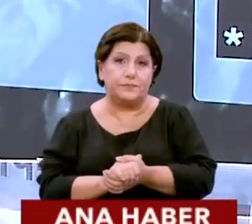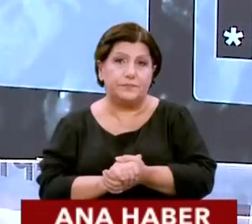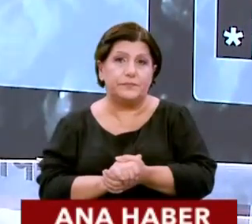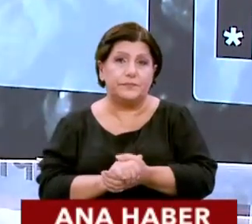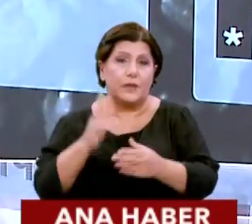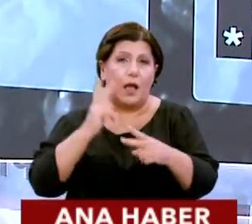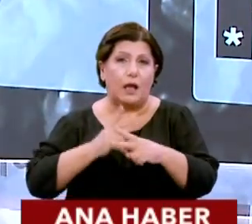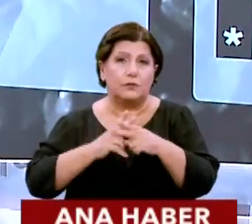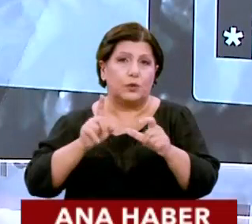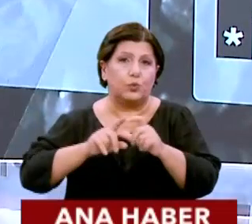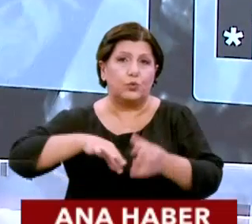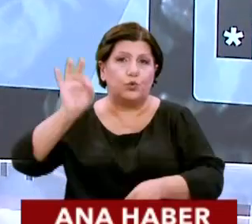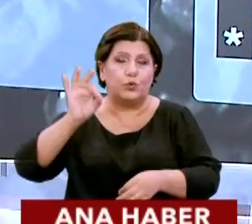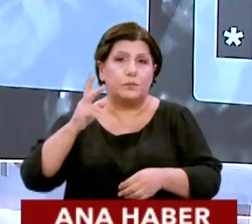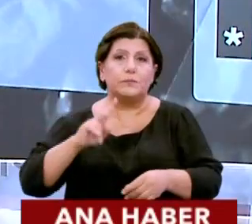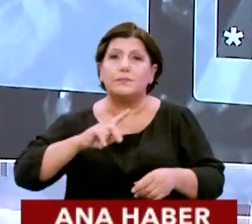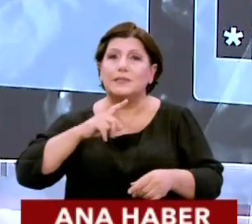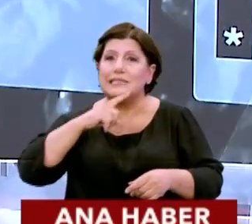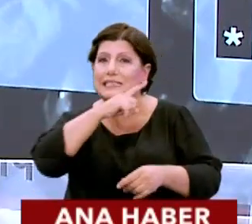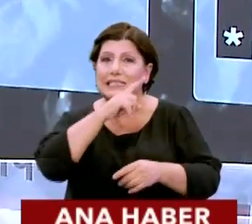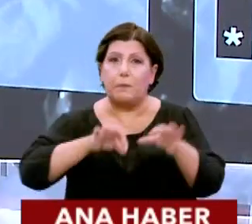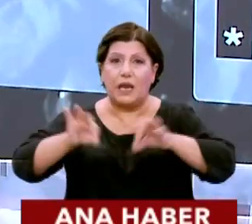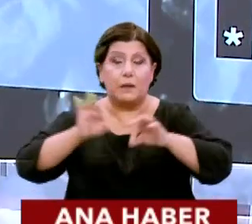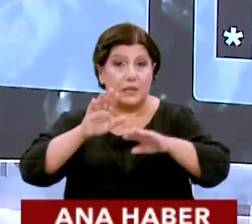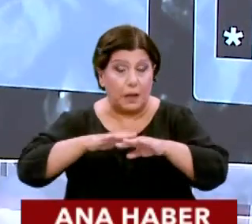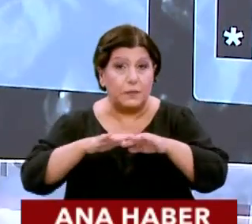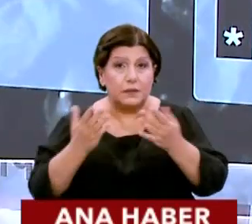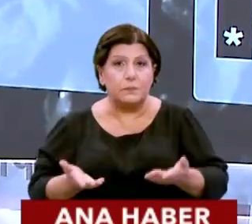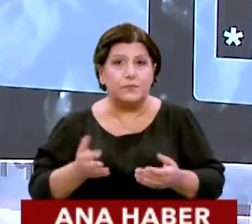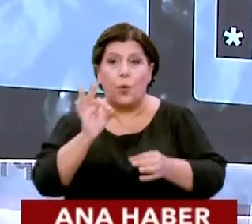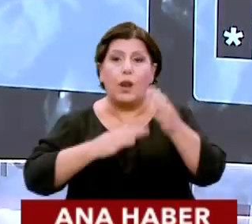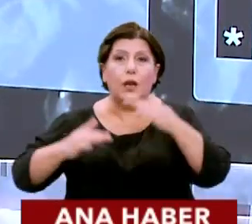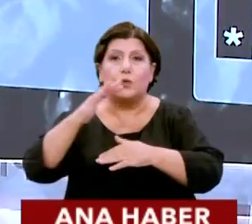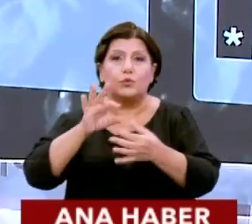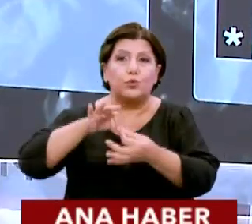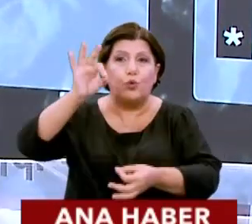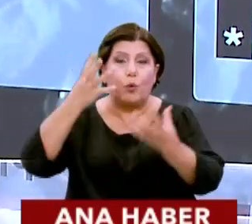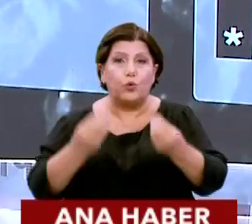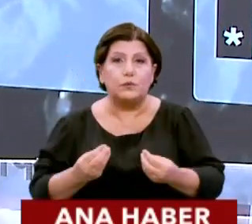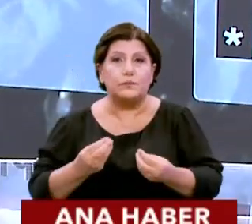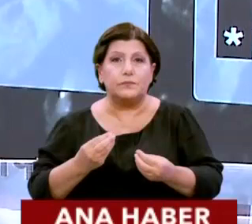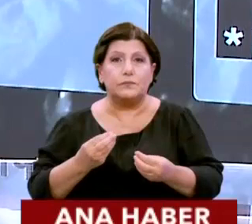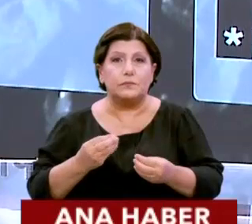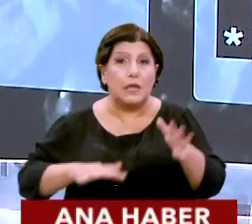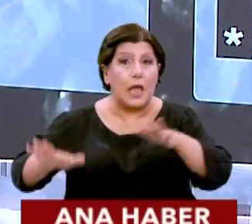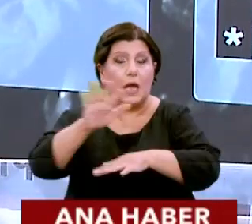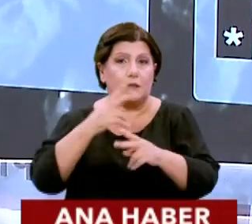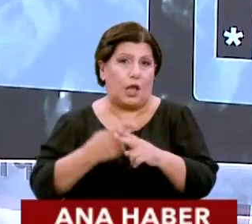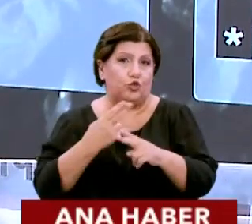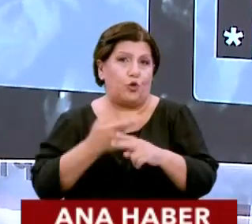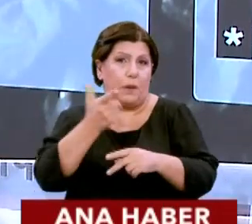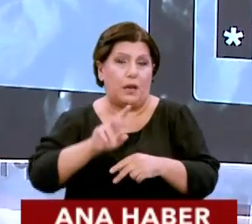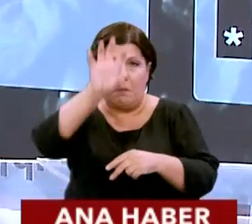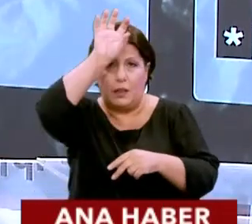acil durum ve risk planlaması yapıldı mı olağanüstü bir durumda herkes tecrübeli madenci orada